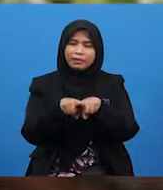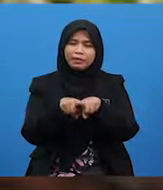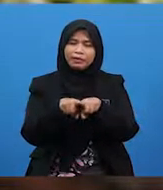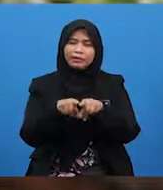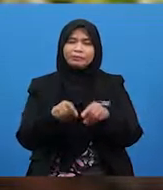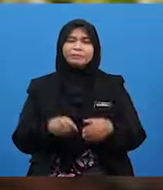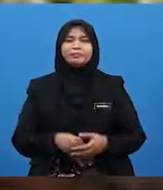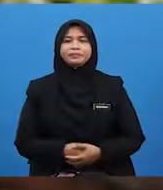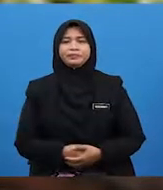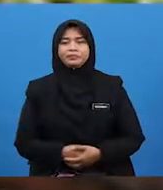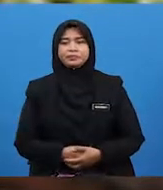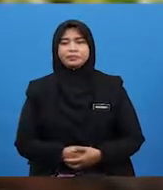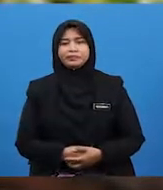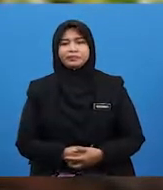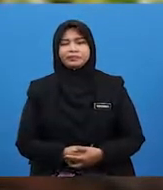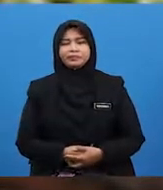banyak